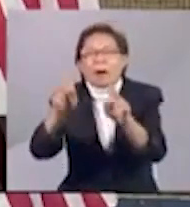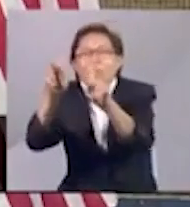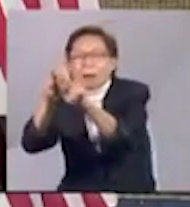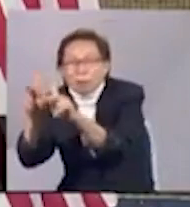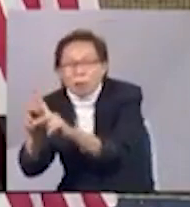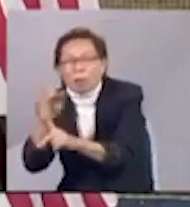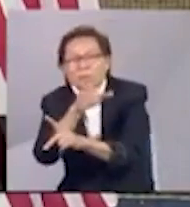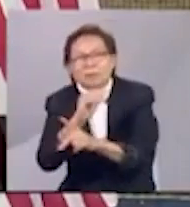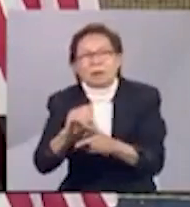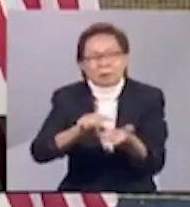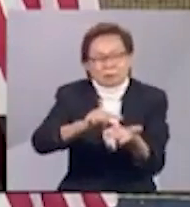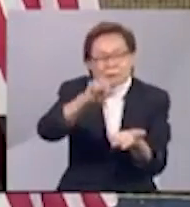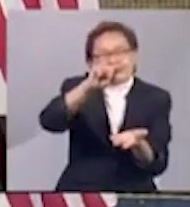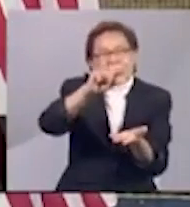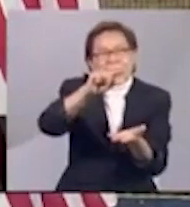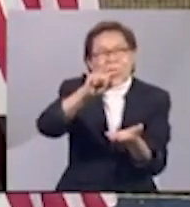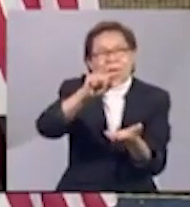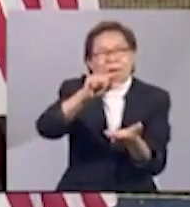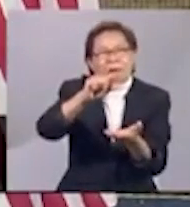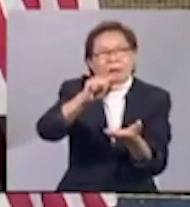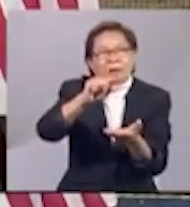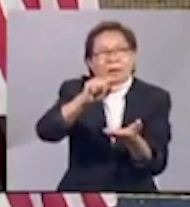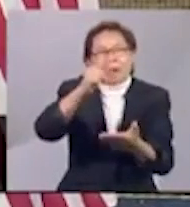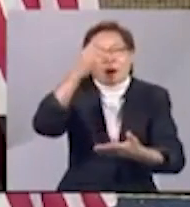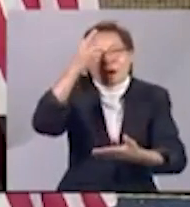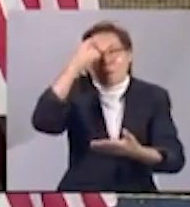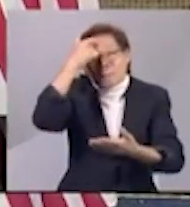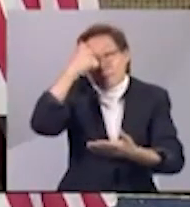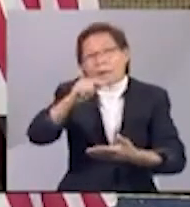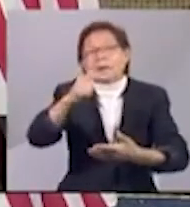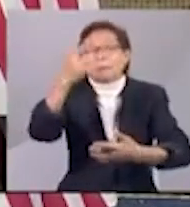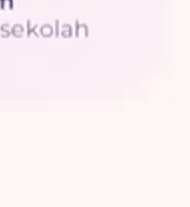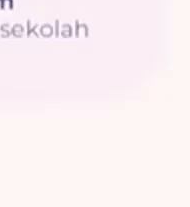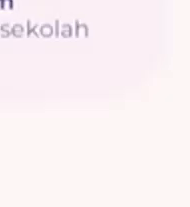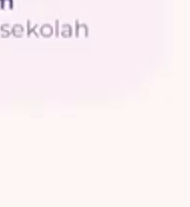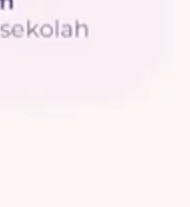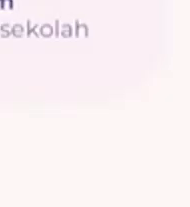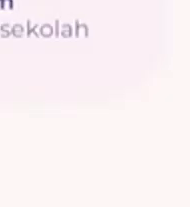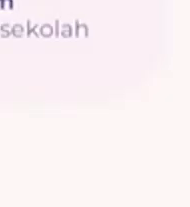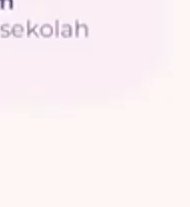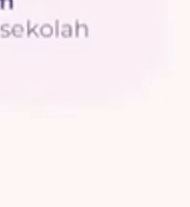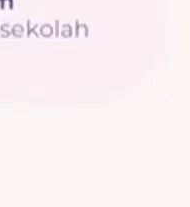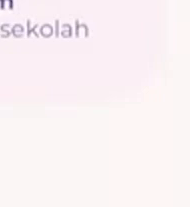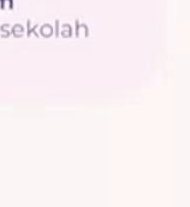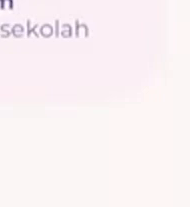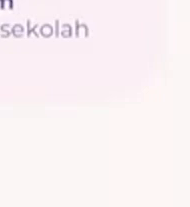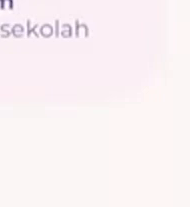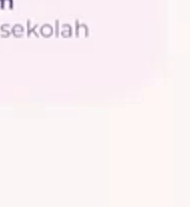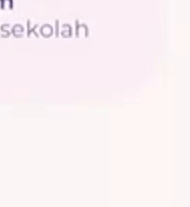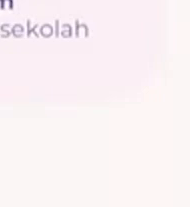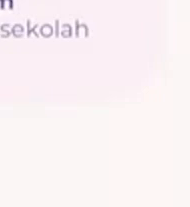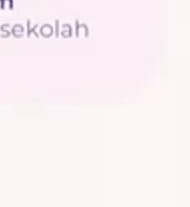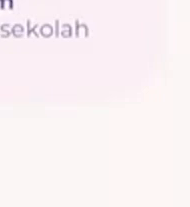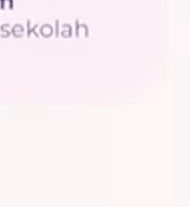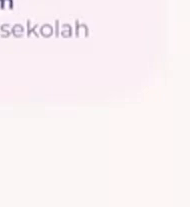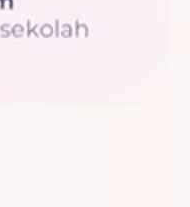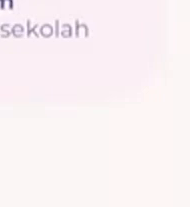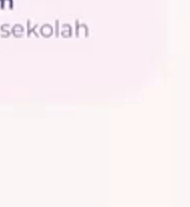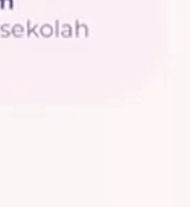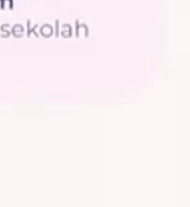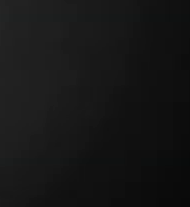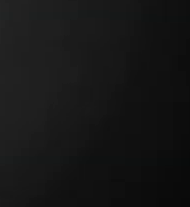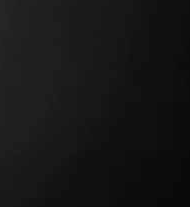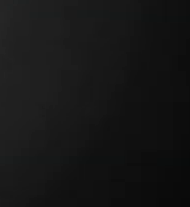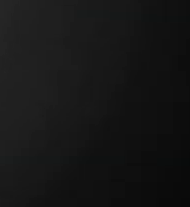2 Banda dan Grand pilihkan penyakit berjangkit program itu buka pada orang ramai dan juga